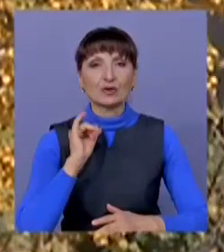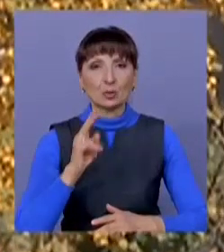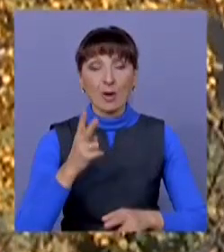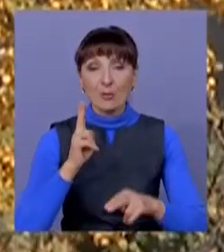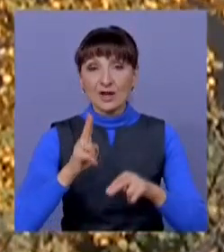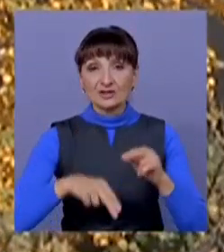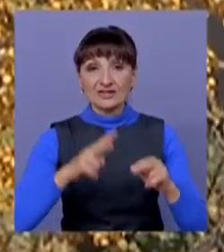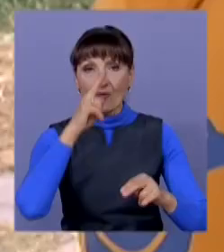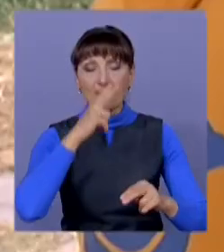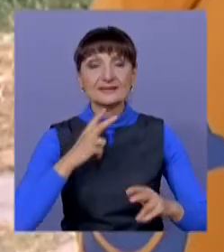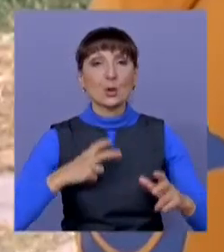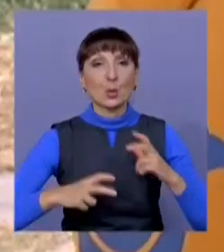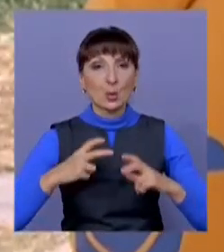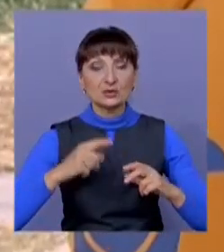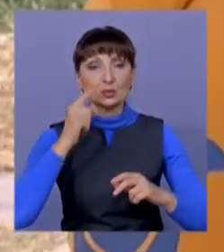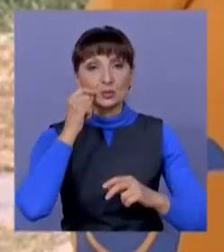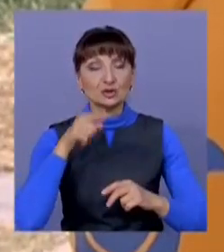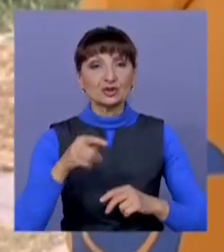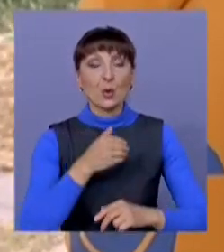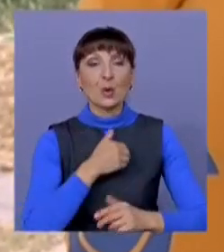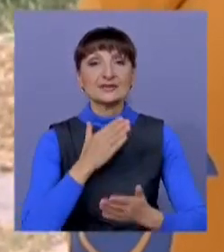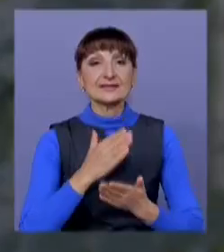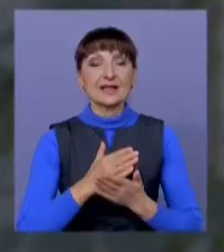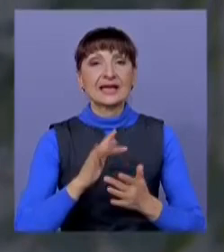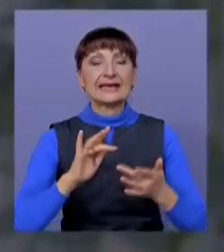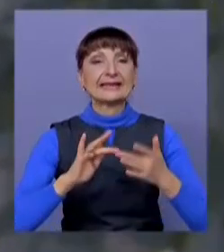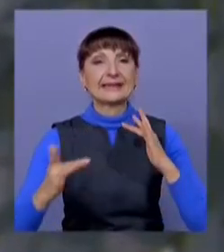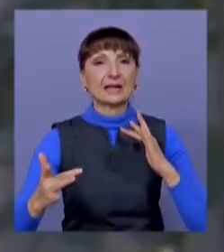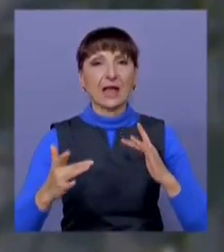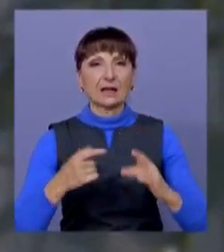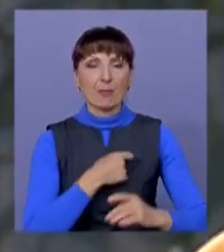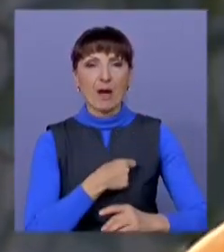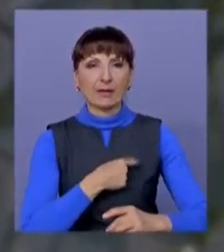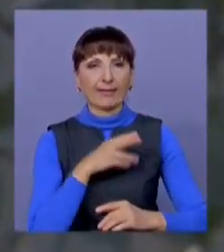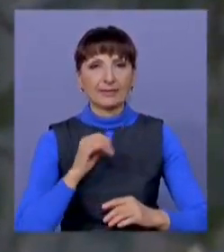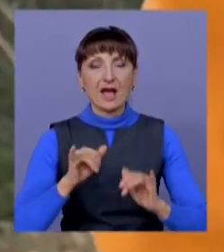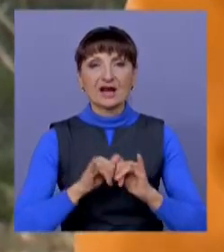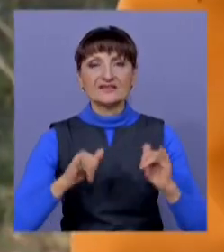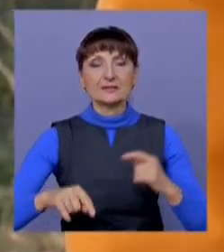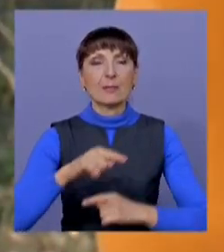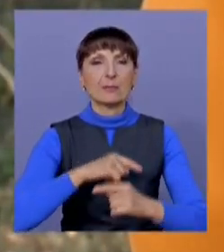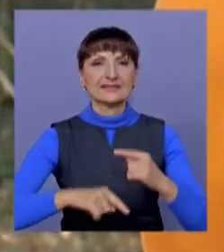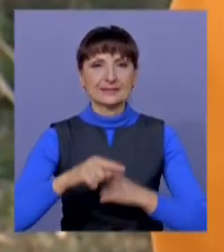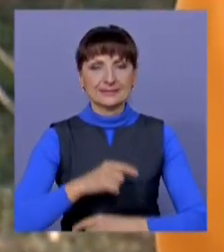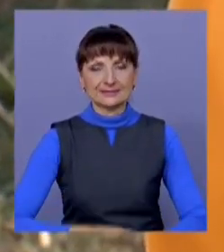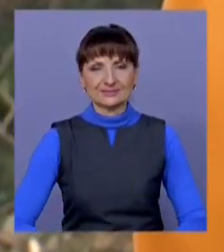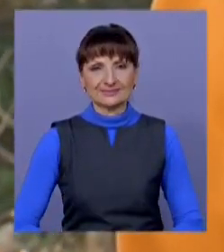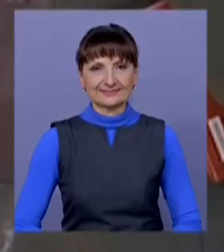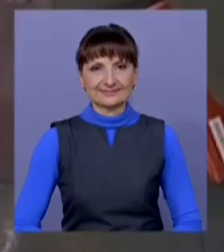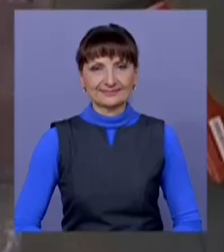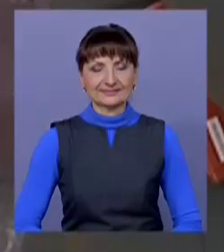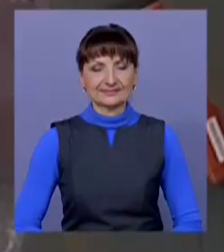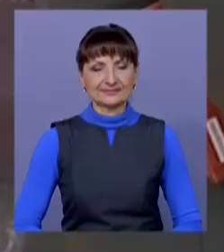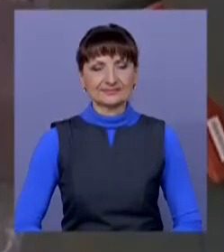окончания двух месячных курсов сей terme di у баев хочет стать интернет-маркетологам и развивать предпринимательства рамена мирза лима вам уратных